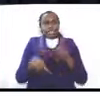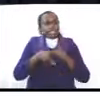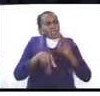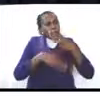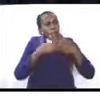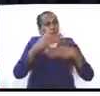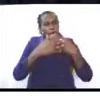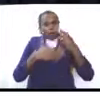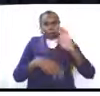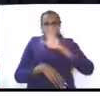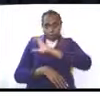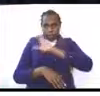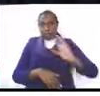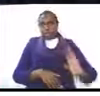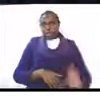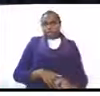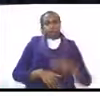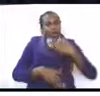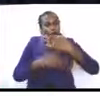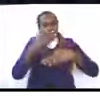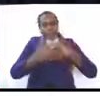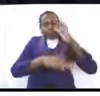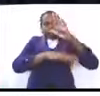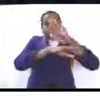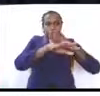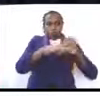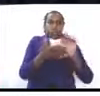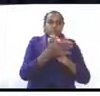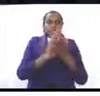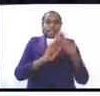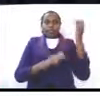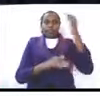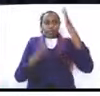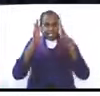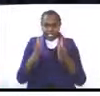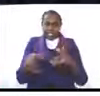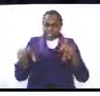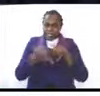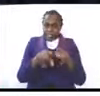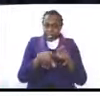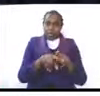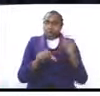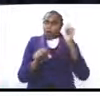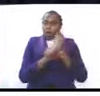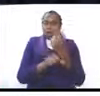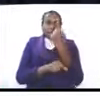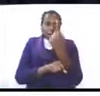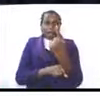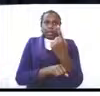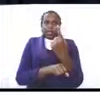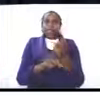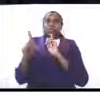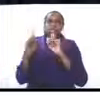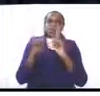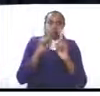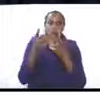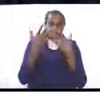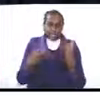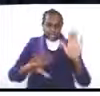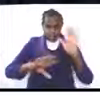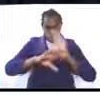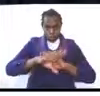kama Wakristo tumeitwa kama tuwe wainjilisti. Na kazi moja ya wainjilisti ni kunena mambo